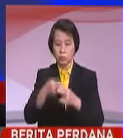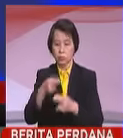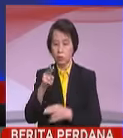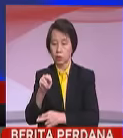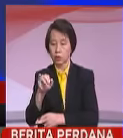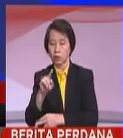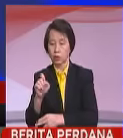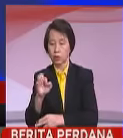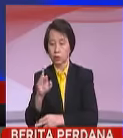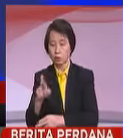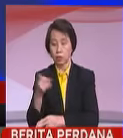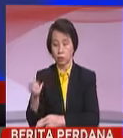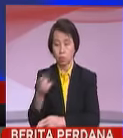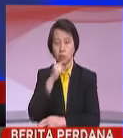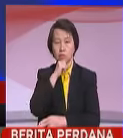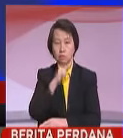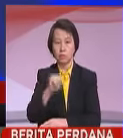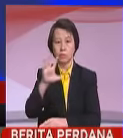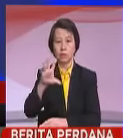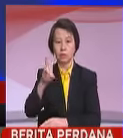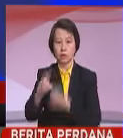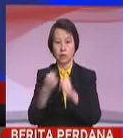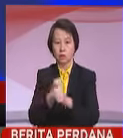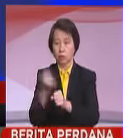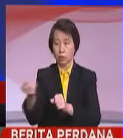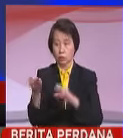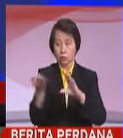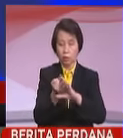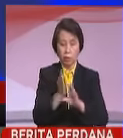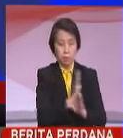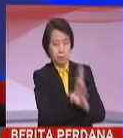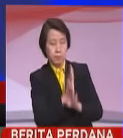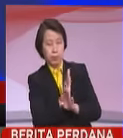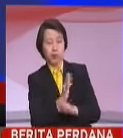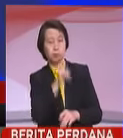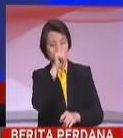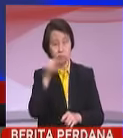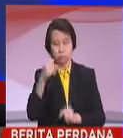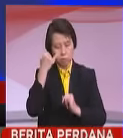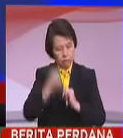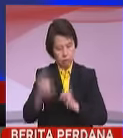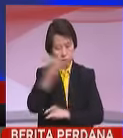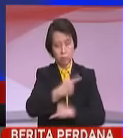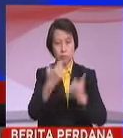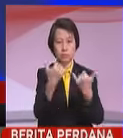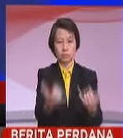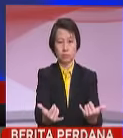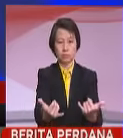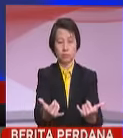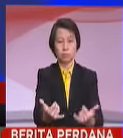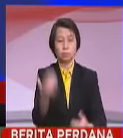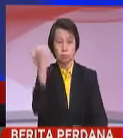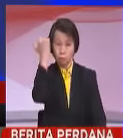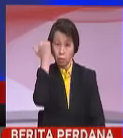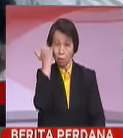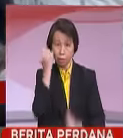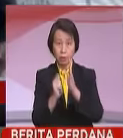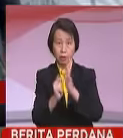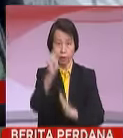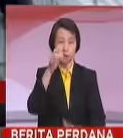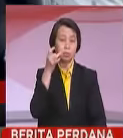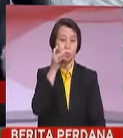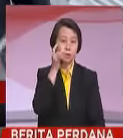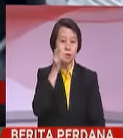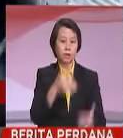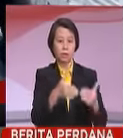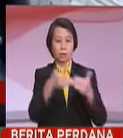Muhammad Syabur Baca, 57 tahun, memfailkan pembelaan sepatutnya berakhir hari ini. Mahkamah Tinggi Alostar